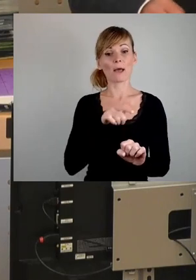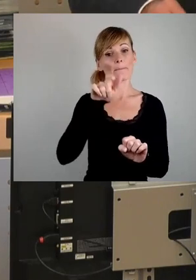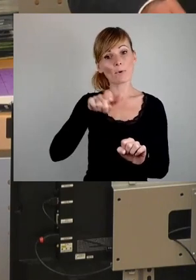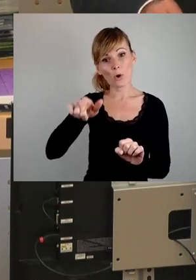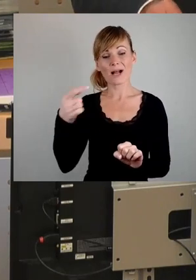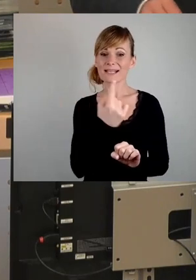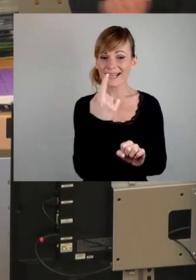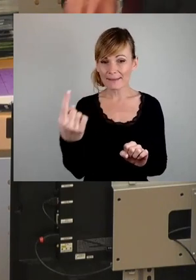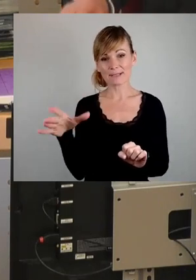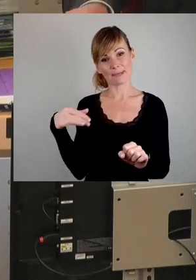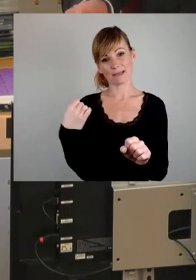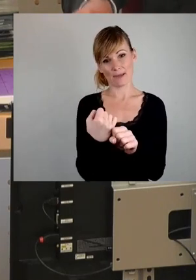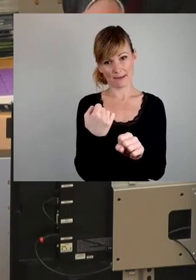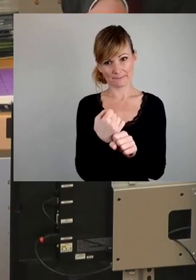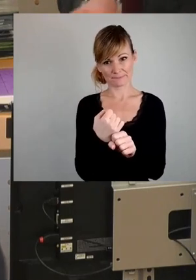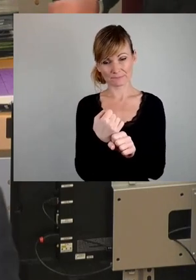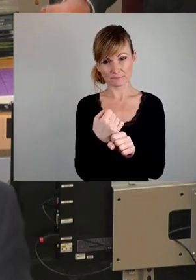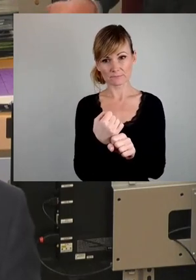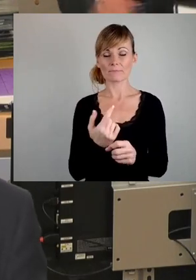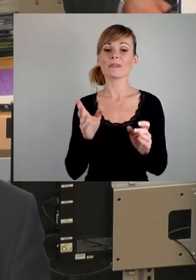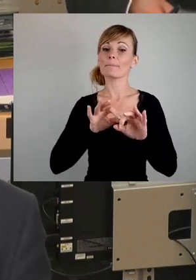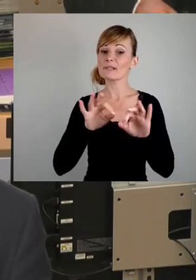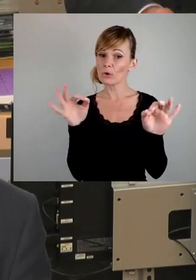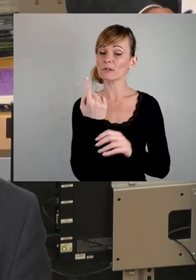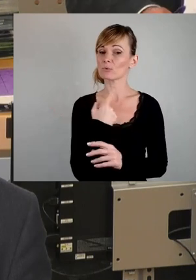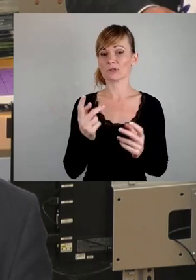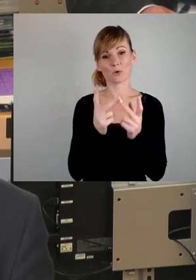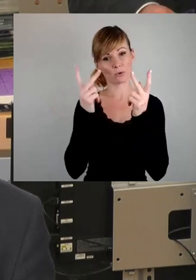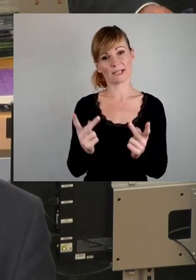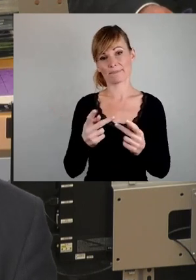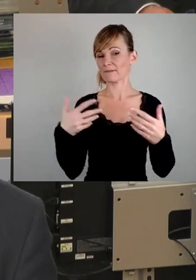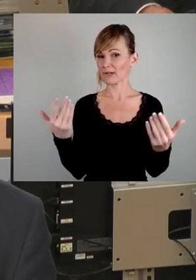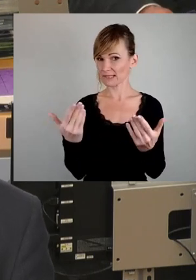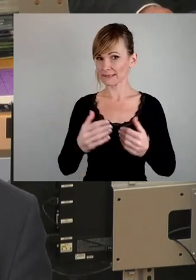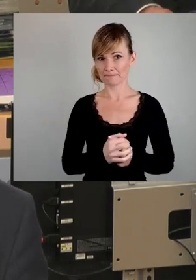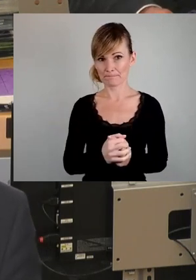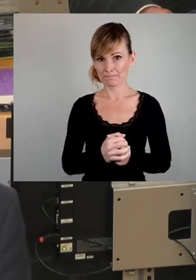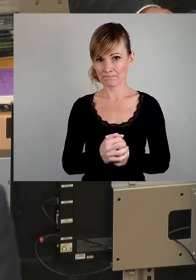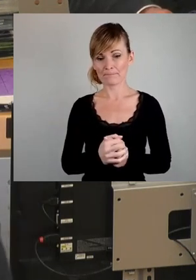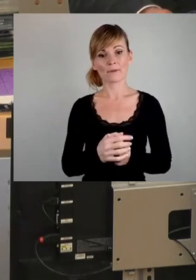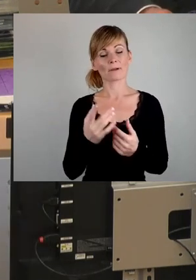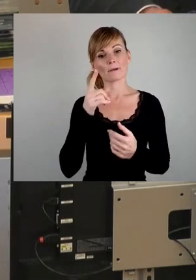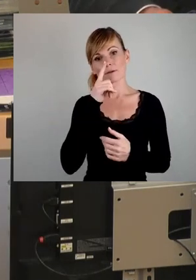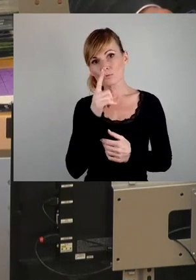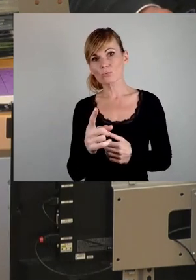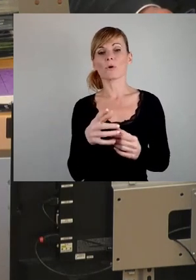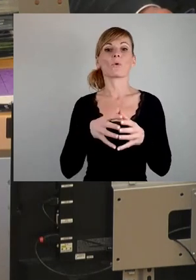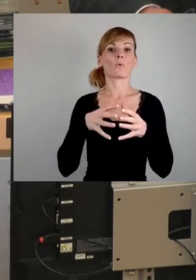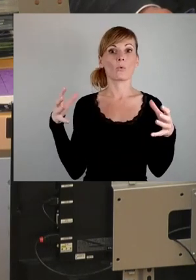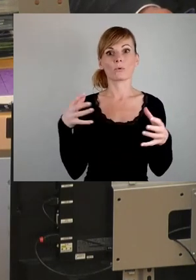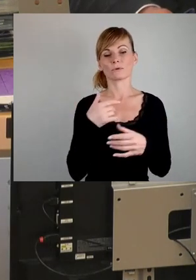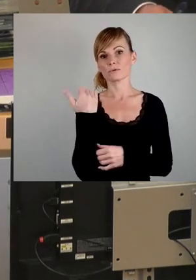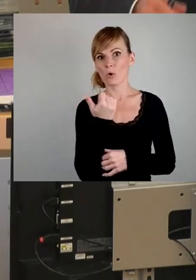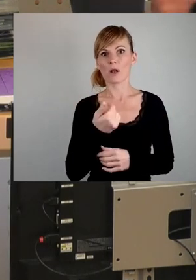wird. Das Besondere an unserem Konzept ist, dass es nicht nur die großartigen Gartenbautraditionen der vergangenen